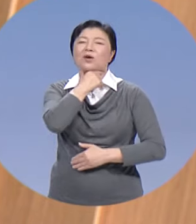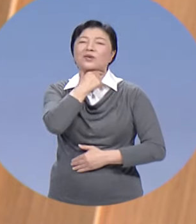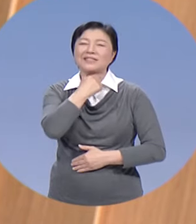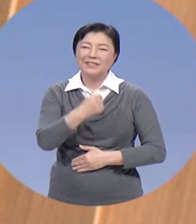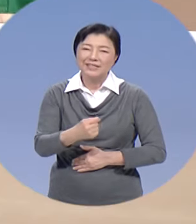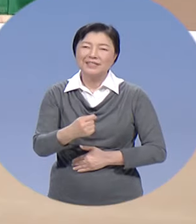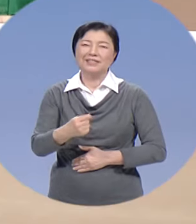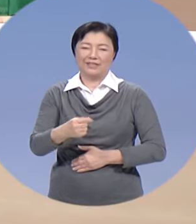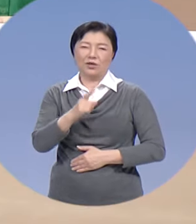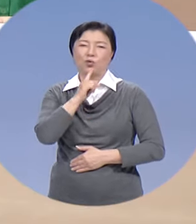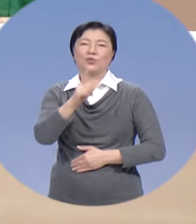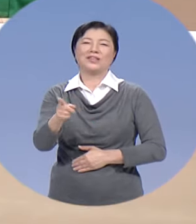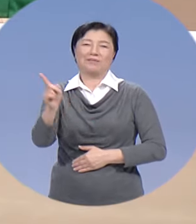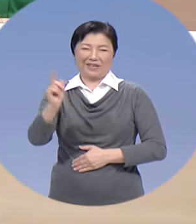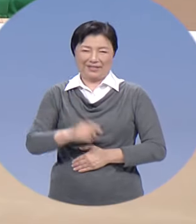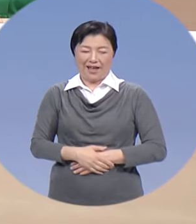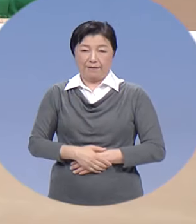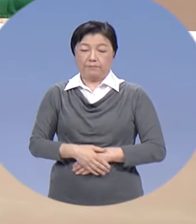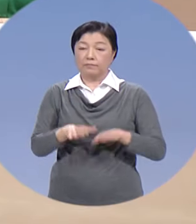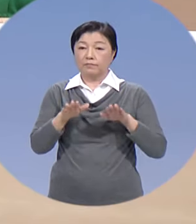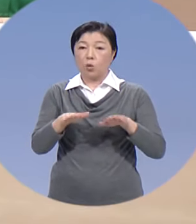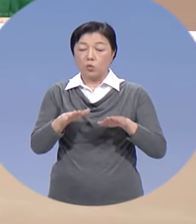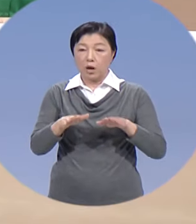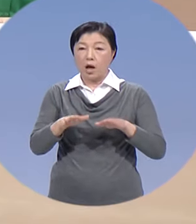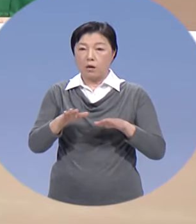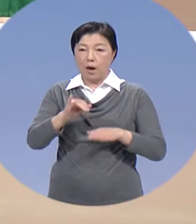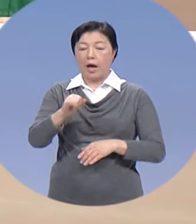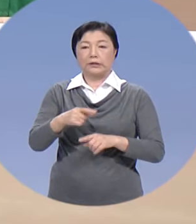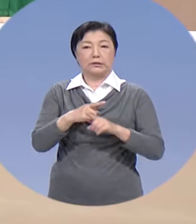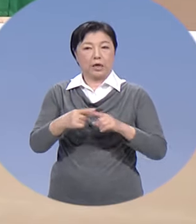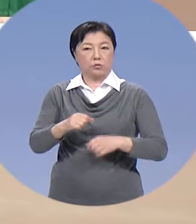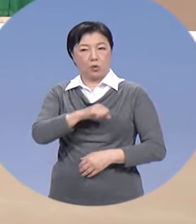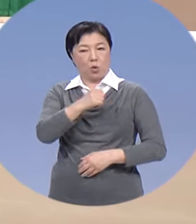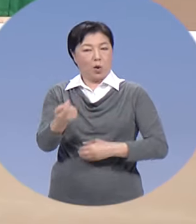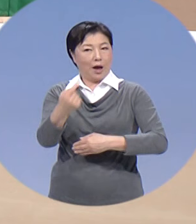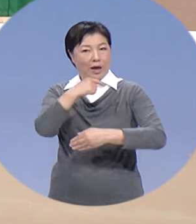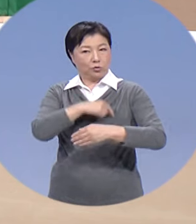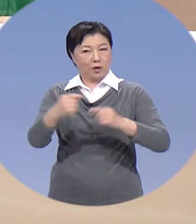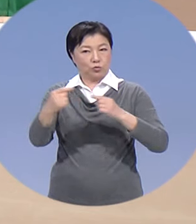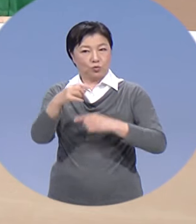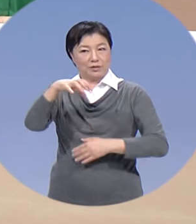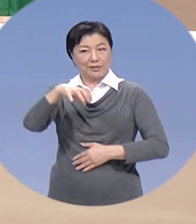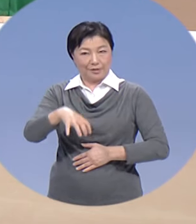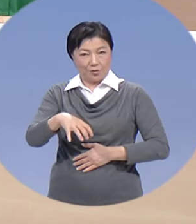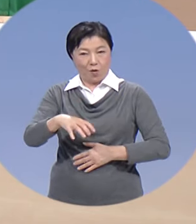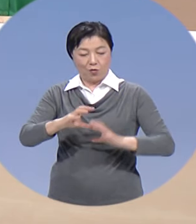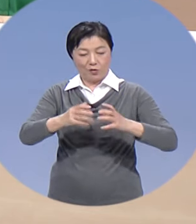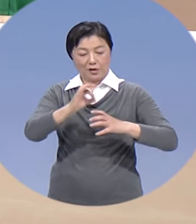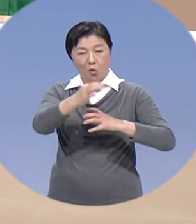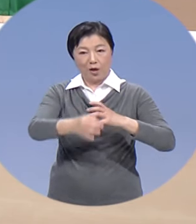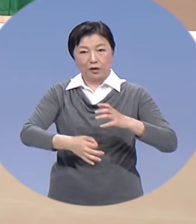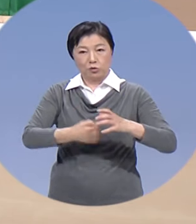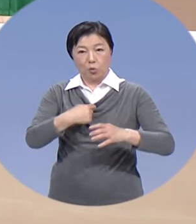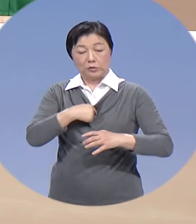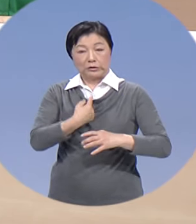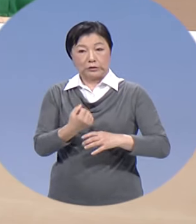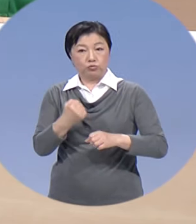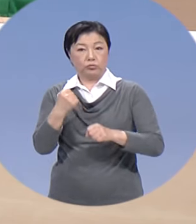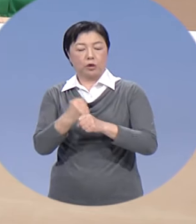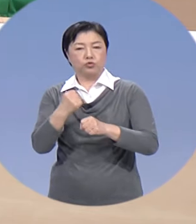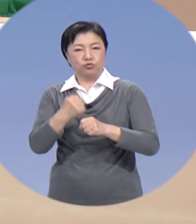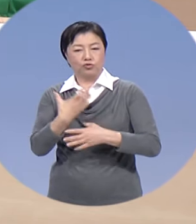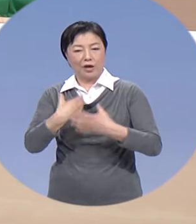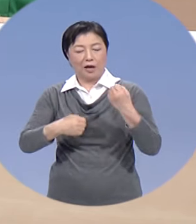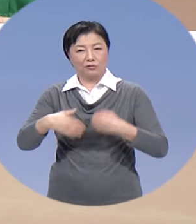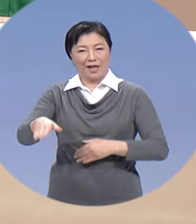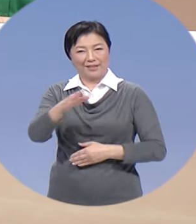ゃっていました。 今回は JAXA 勝浦宇宙通信所と人工衛星を自分の手で作る学生